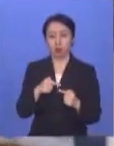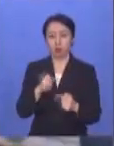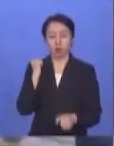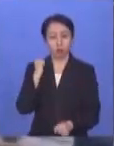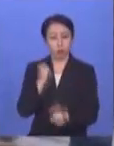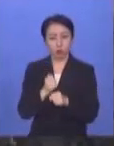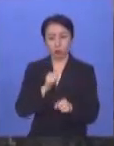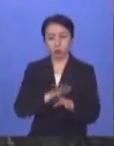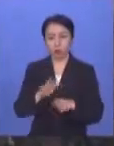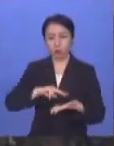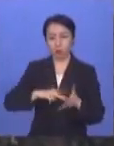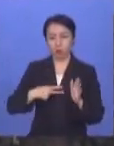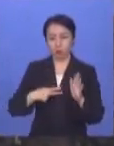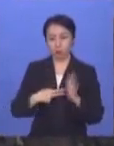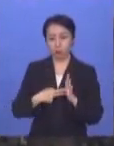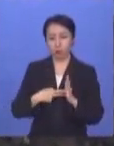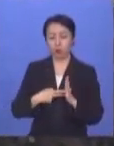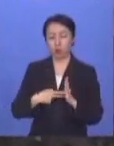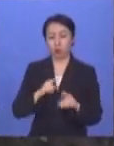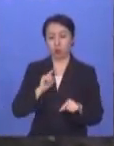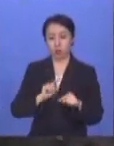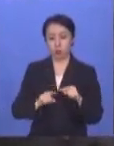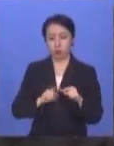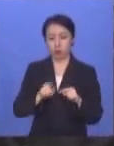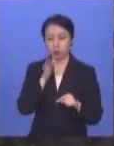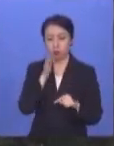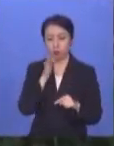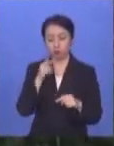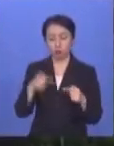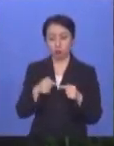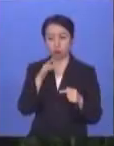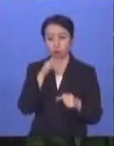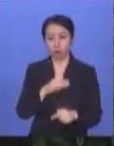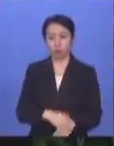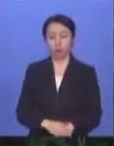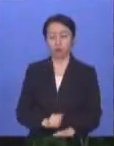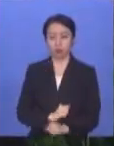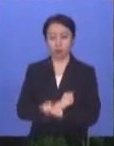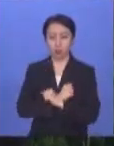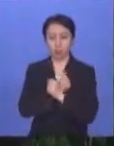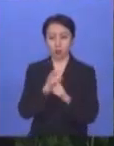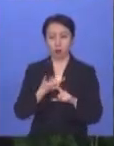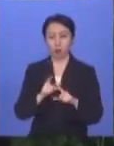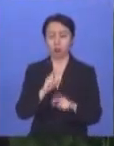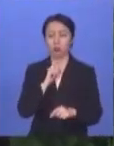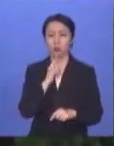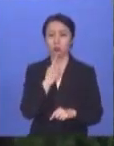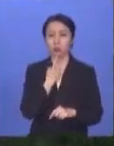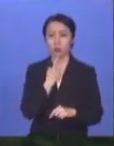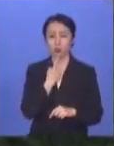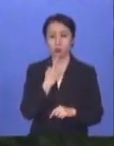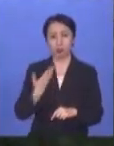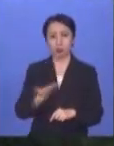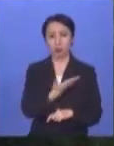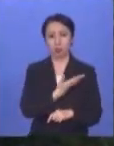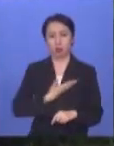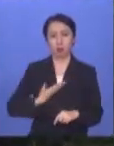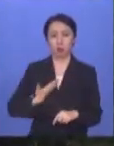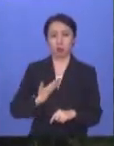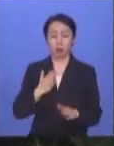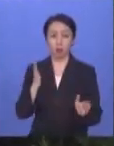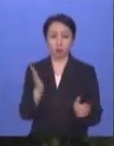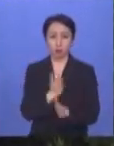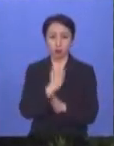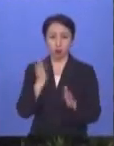строго следовать графику строительства и завершить все работы вовремя. К сожалению, очень сложно. Наши вырывает погоду,